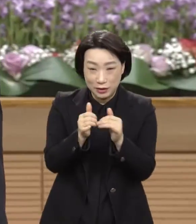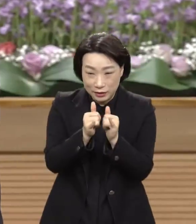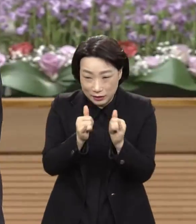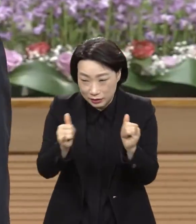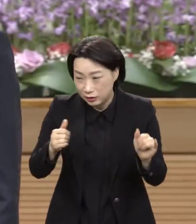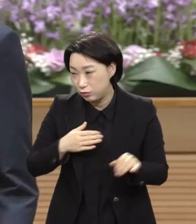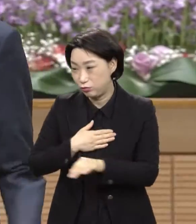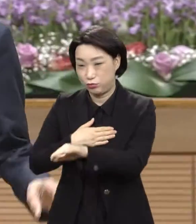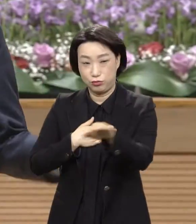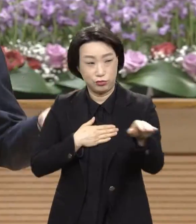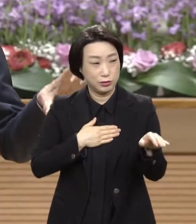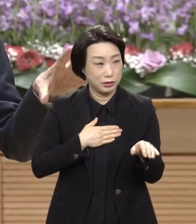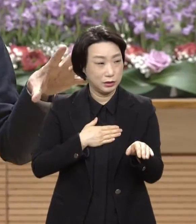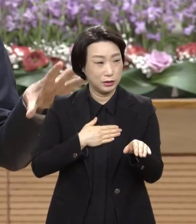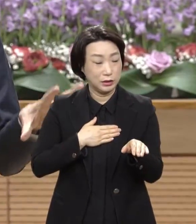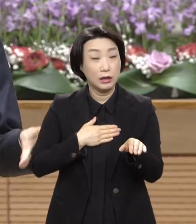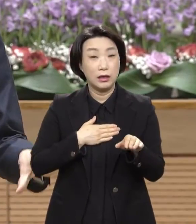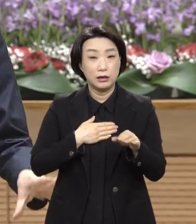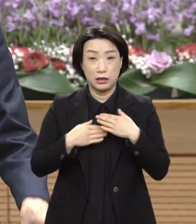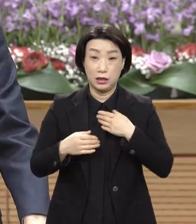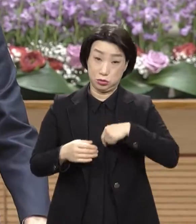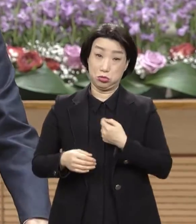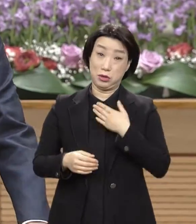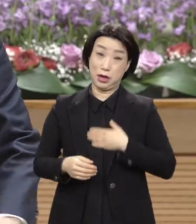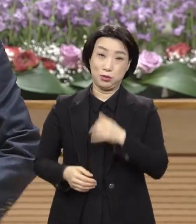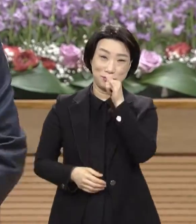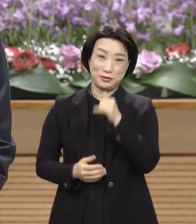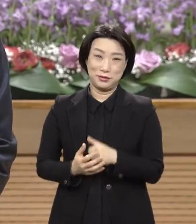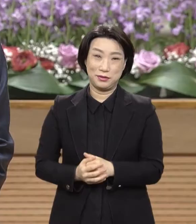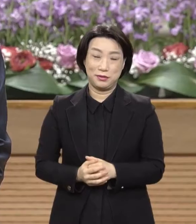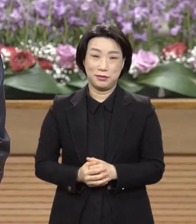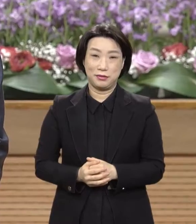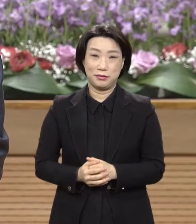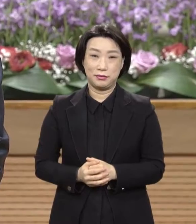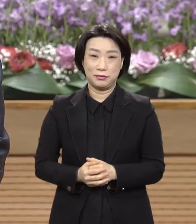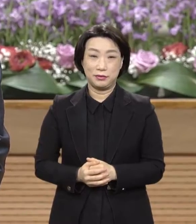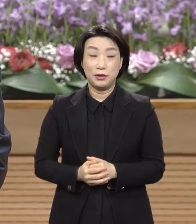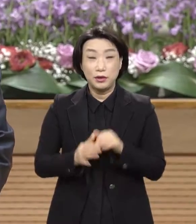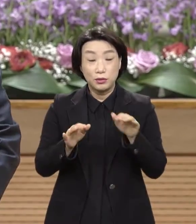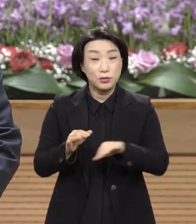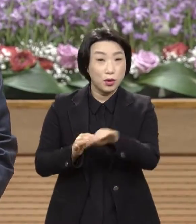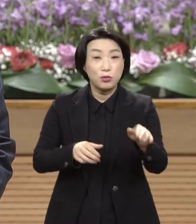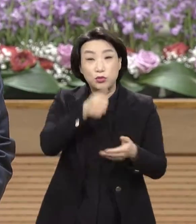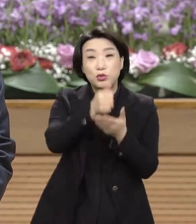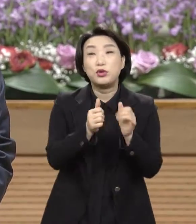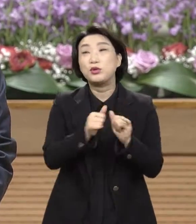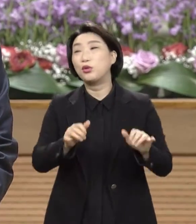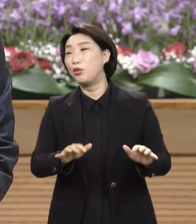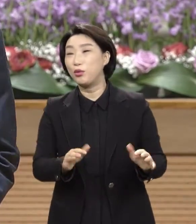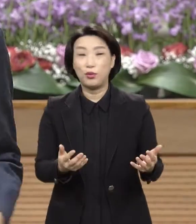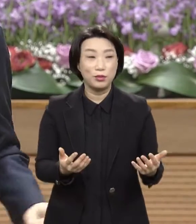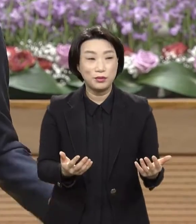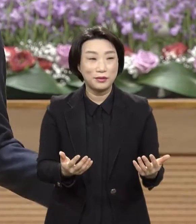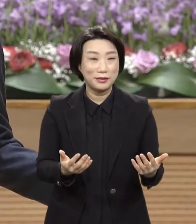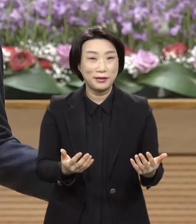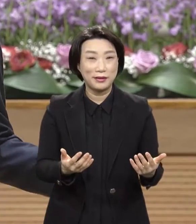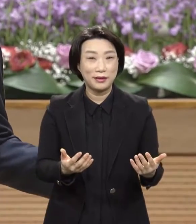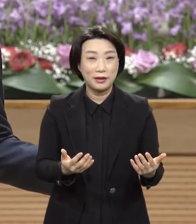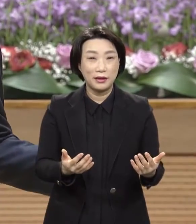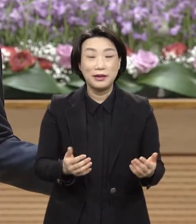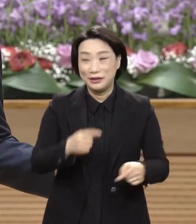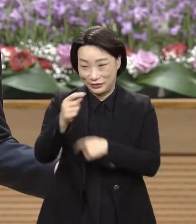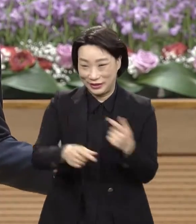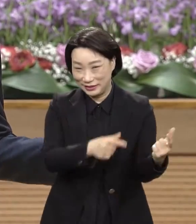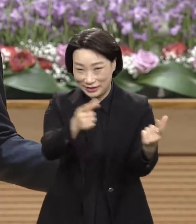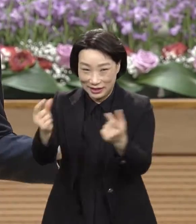죄인이라는 사실을 스스로 알게 해. 그럼 죄인은 어떻게 해야 되나? 다